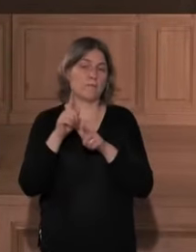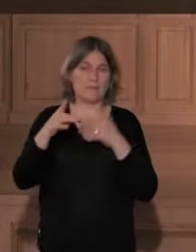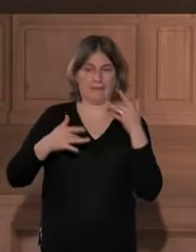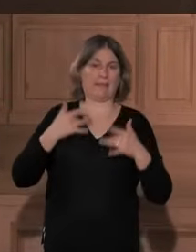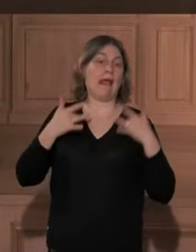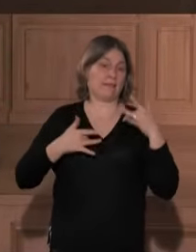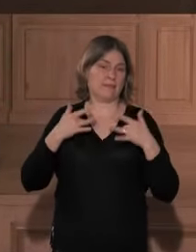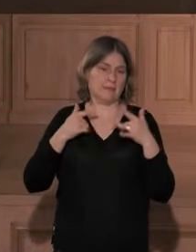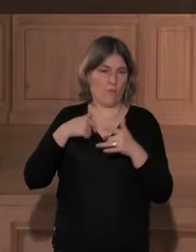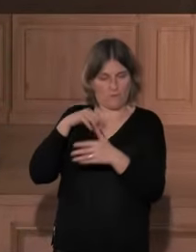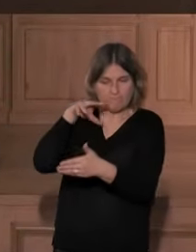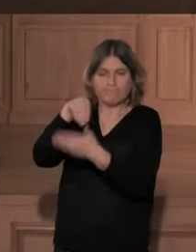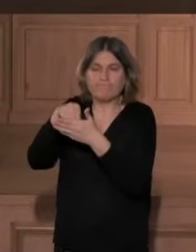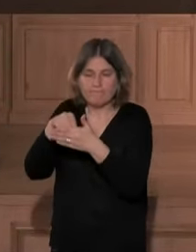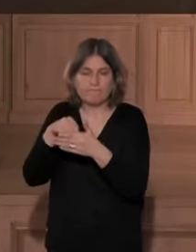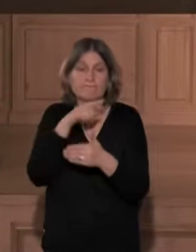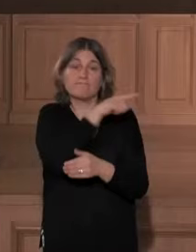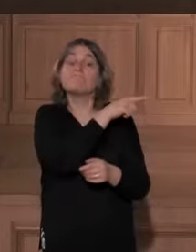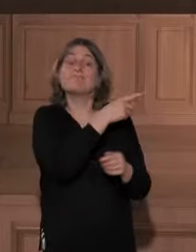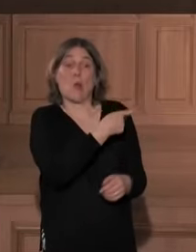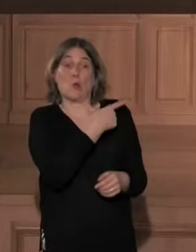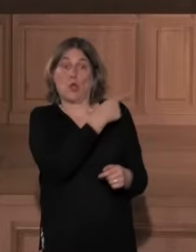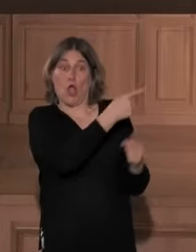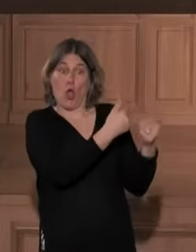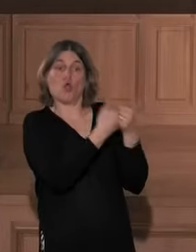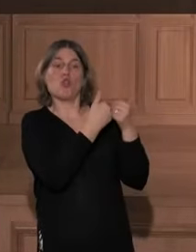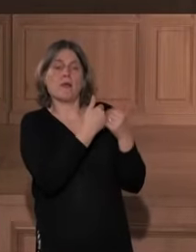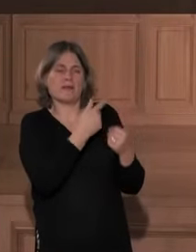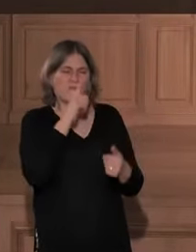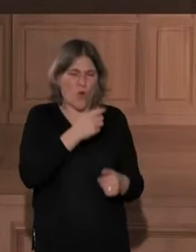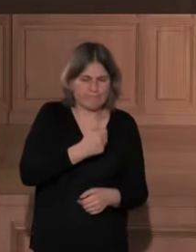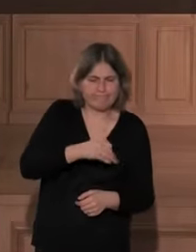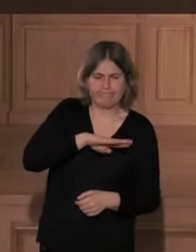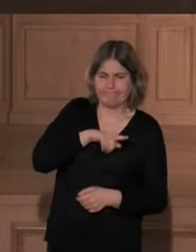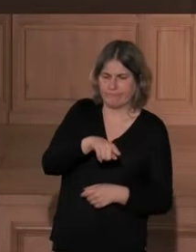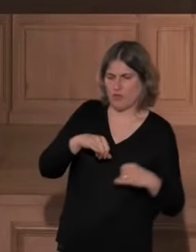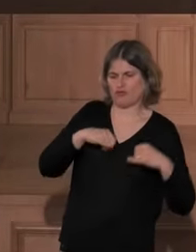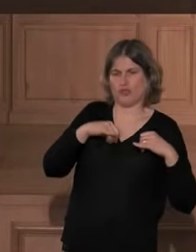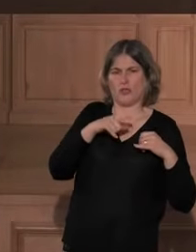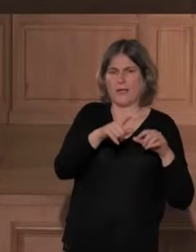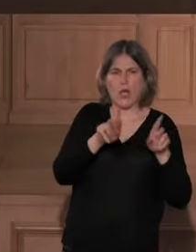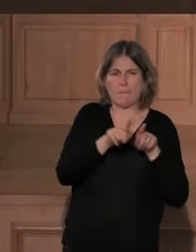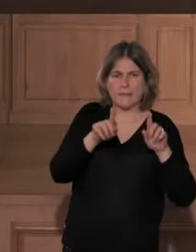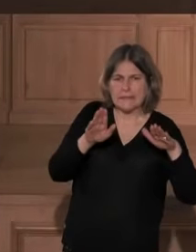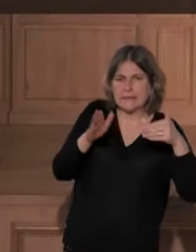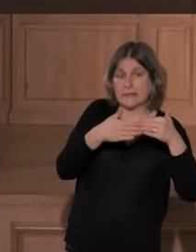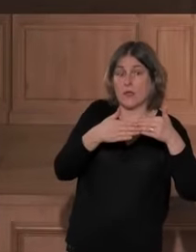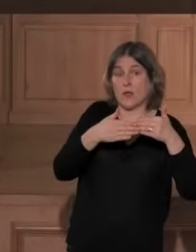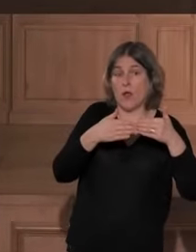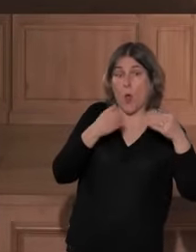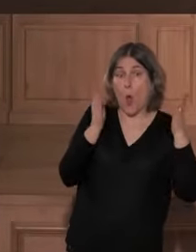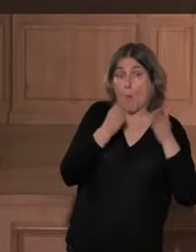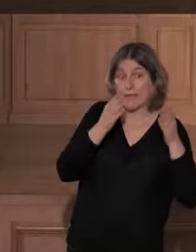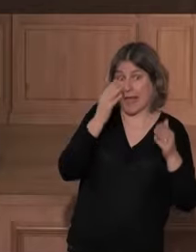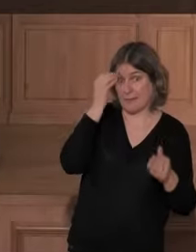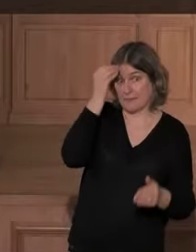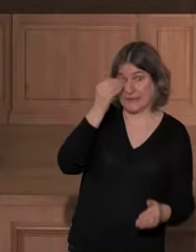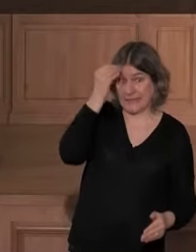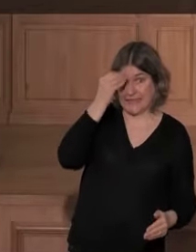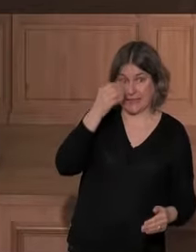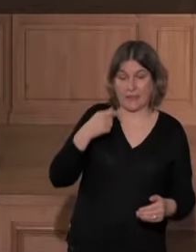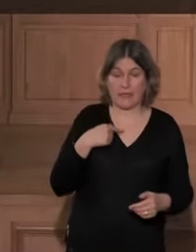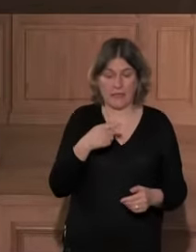Duban. Et le docteur Moïse Assouline m'a demandé de prendre en charge un jeune, Michael, qui était enfermé à Erasme, à l'hôpital psychiatrique. Et j'y suis allé avec un ami à